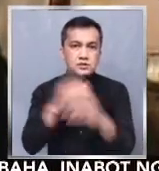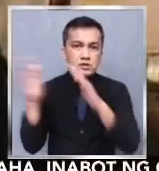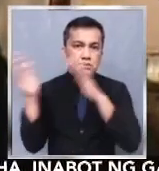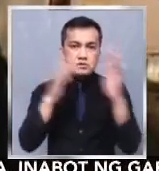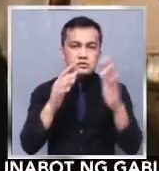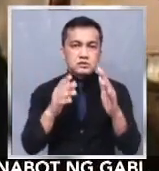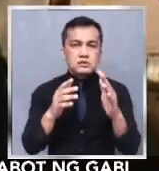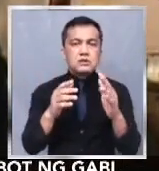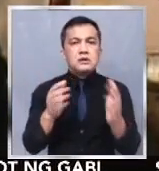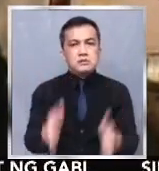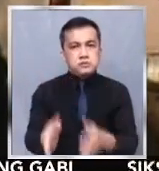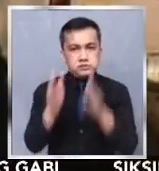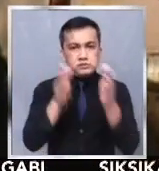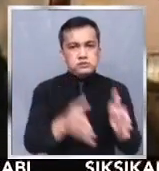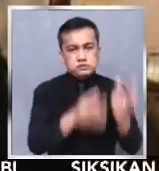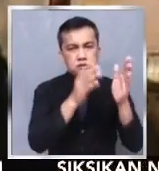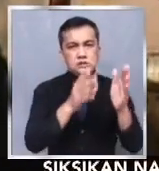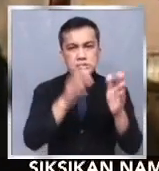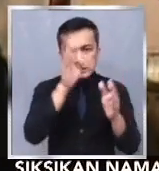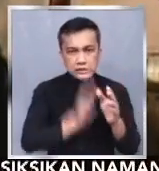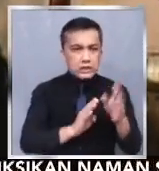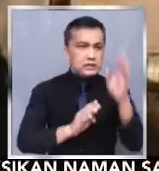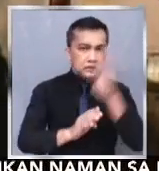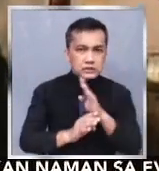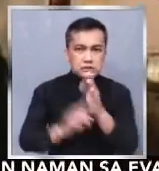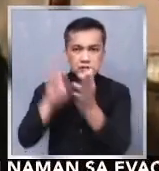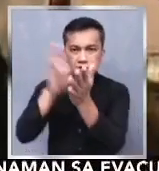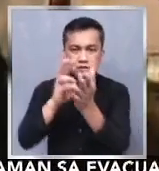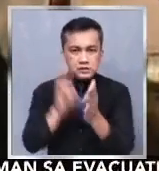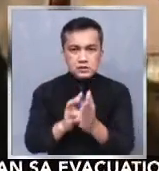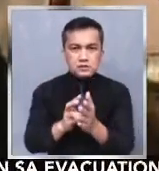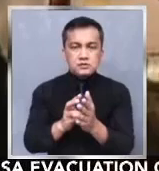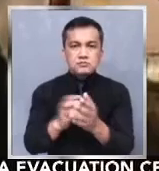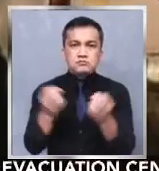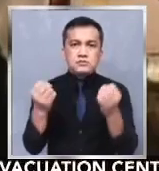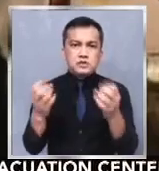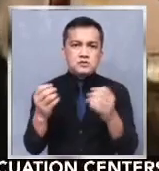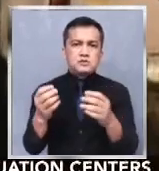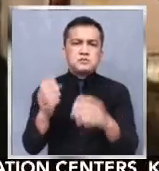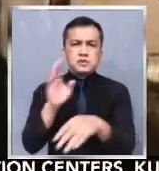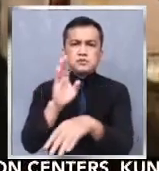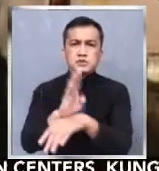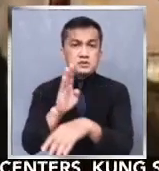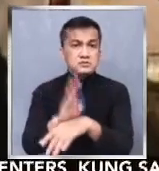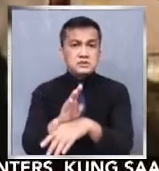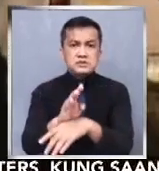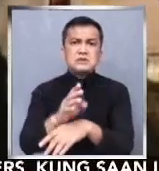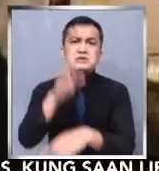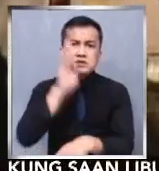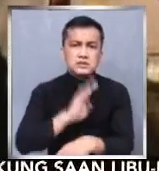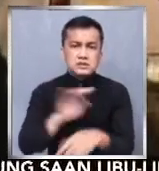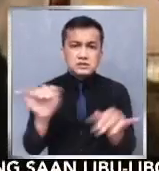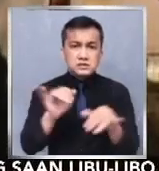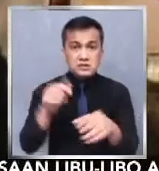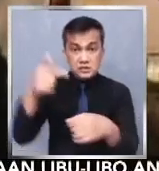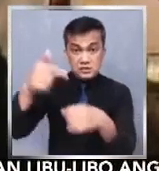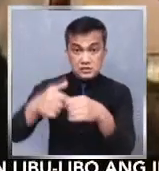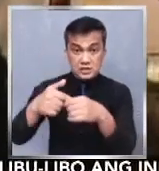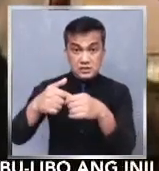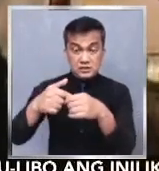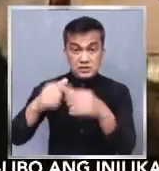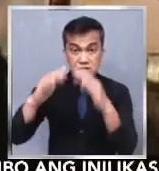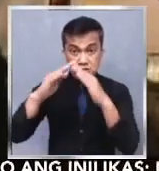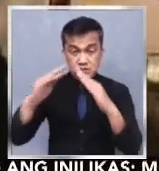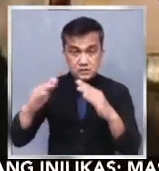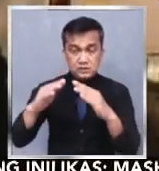iba't ibang bahagi ng Cebu. Sirang-sira ang maraming mga commercial establishment tulad ng gasoline station na ito na natanggalan na